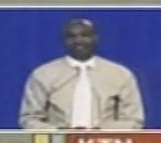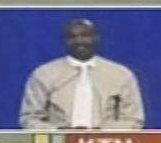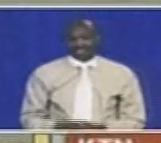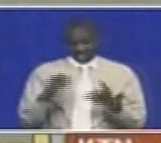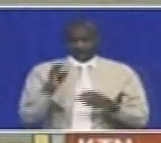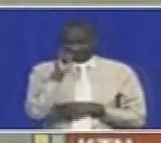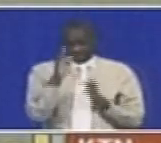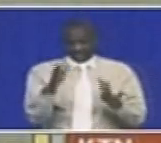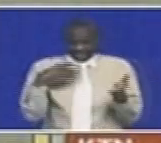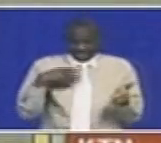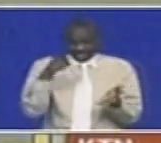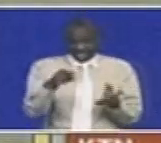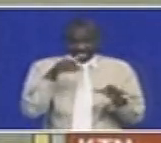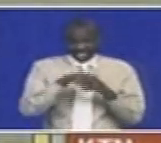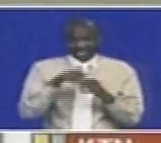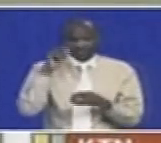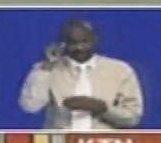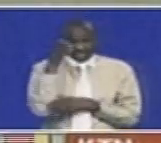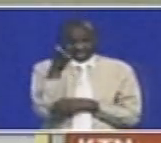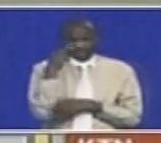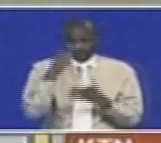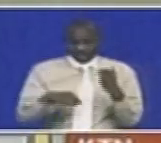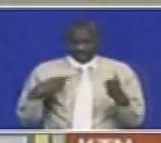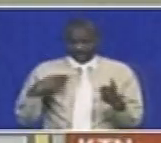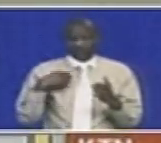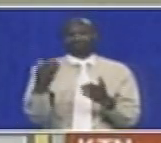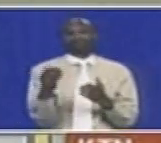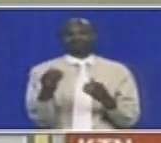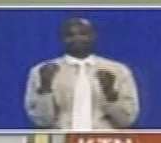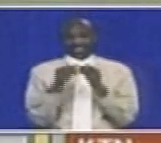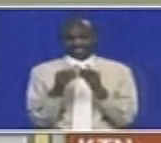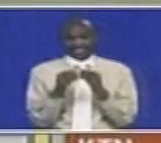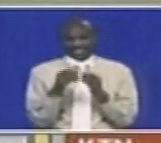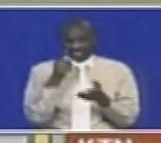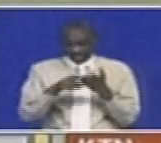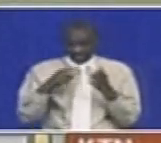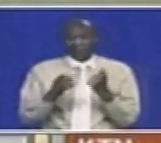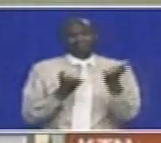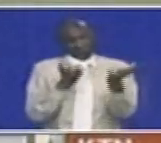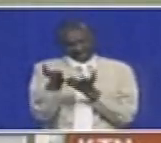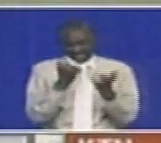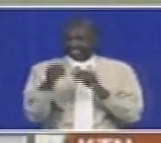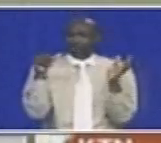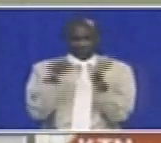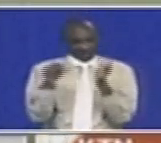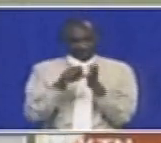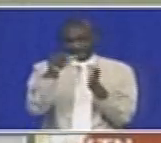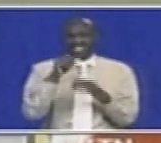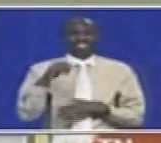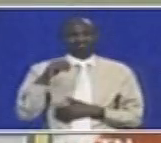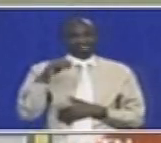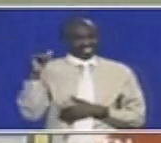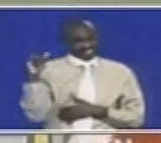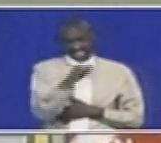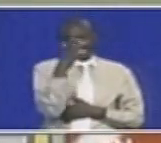mtazamaji kio tungalipu kwenye masala na ufungamana na usalama wa kitaifa, ni kwamba shughuli za kibiashara zimetatizika pakubwa mtaani Isilii